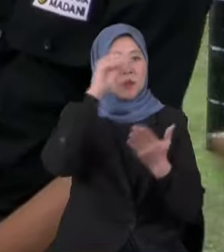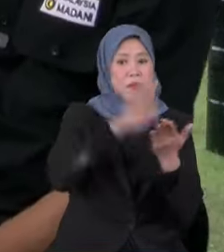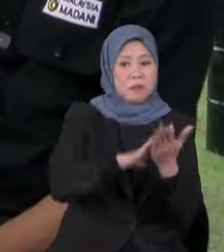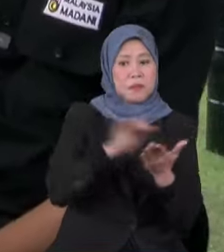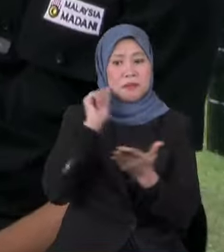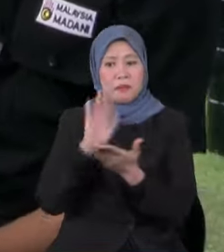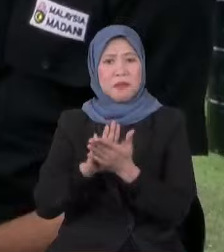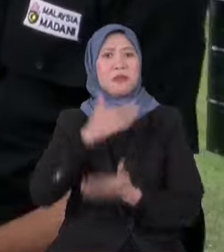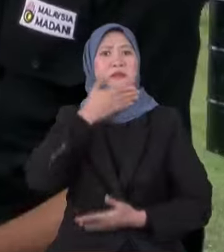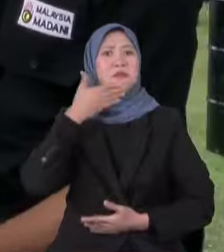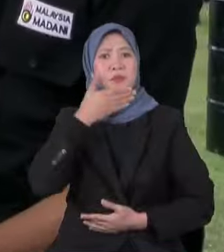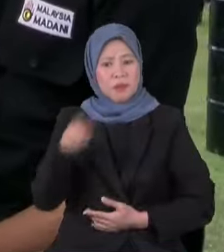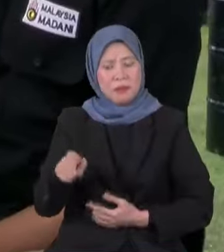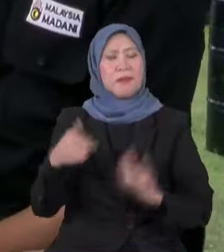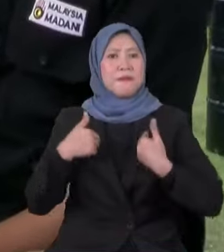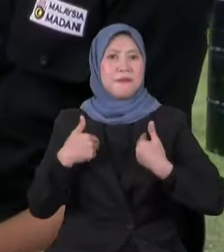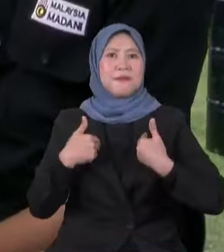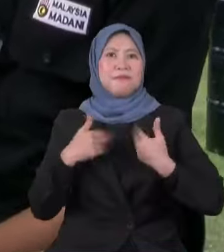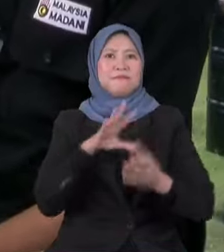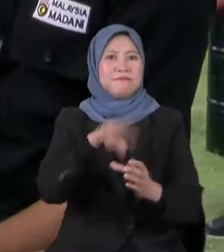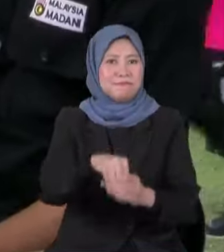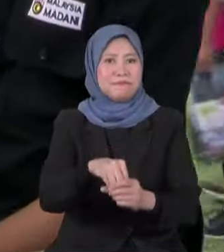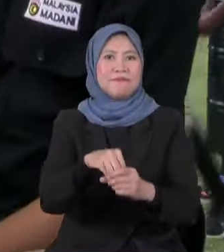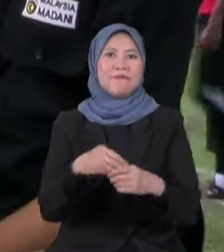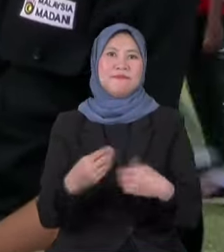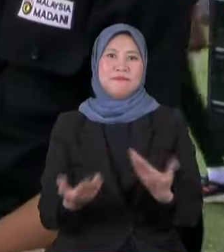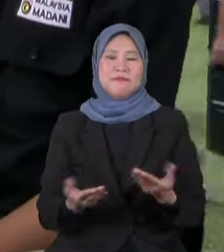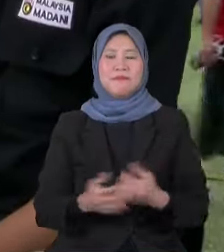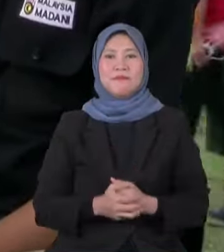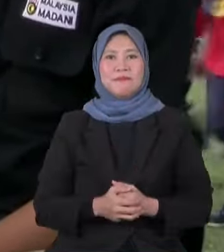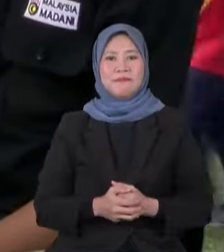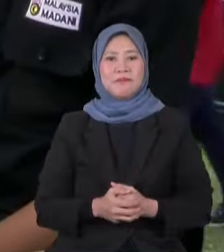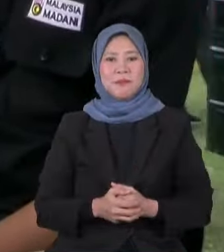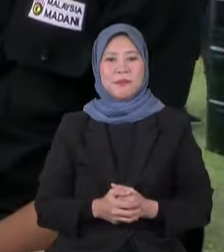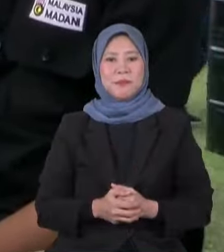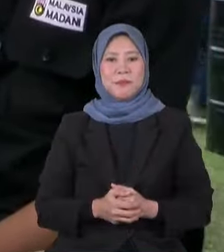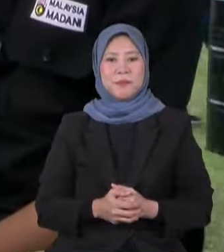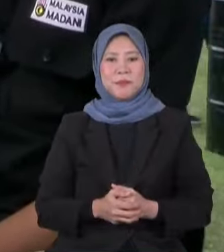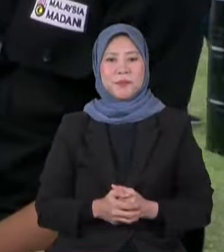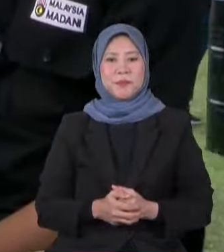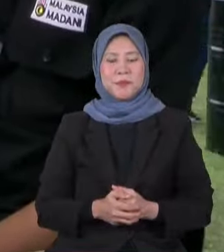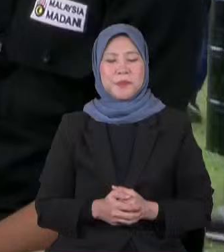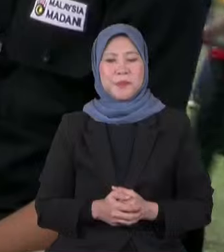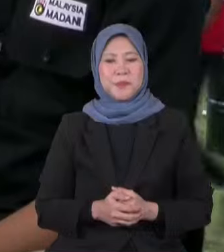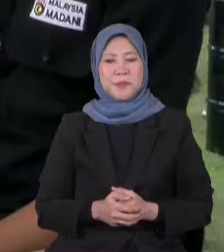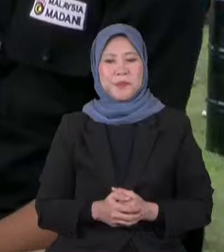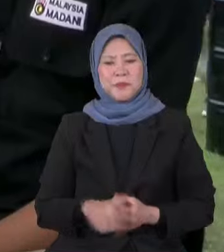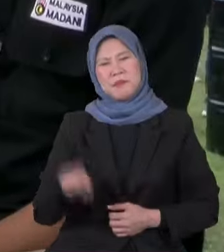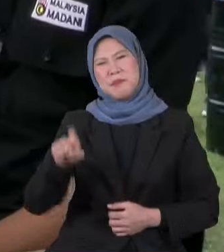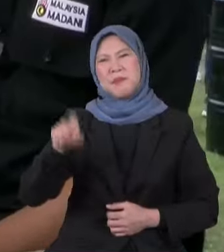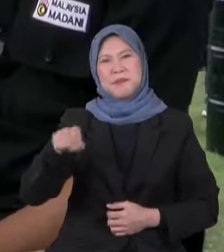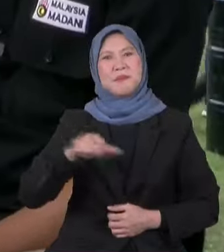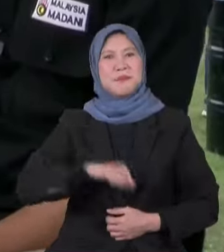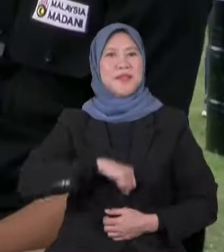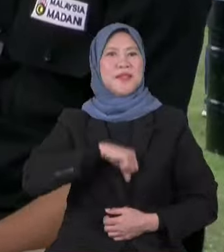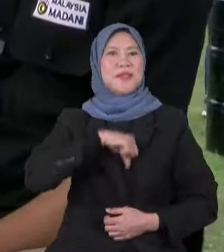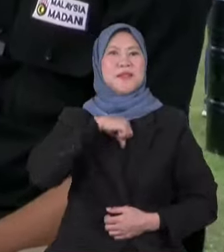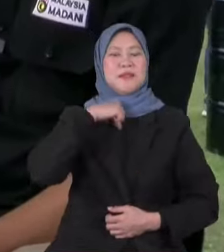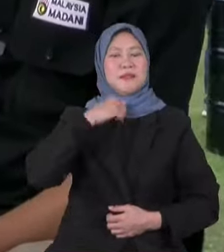wife. Pasangan muda. Young couples. Young couples, betul. Dan saya rasa kami perlulah rasa, wajiblah rasa bangga